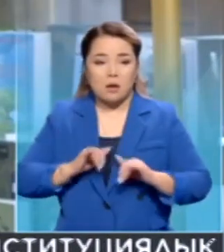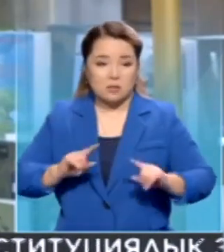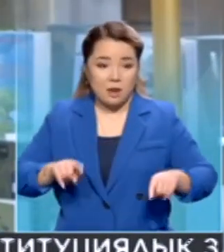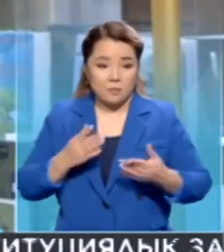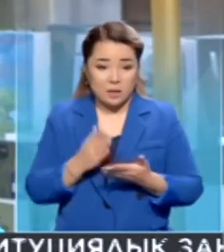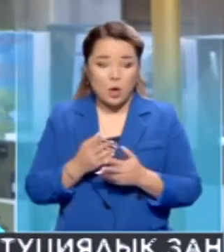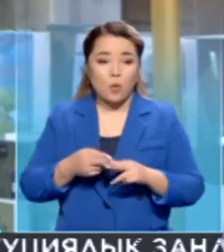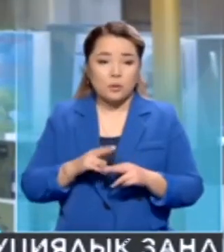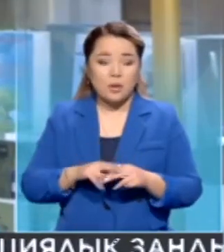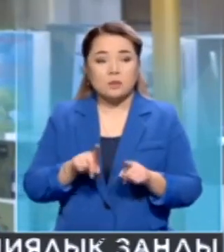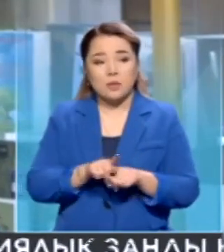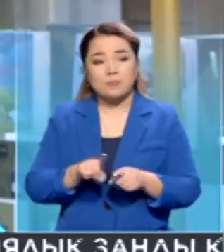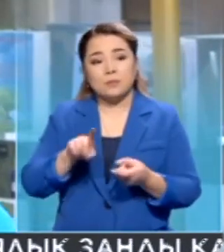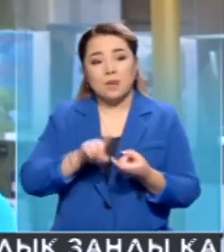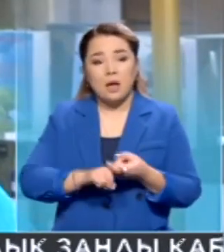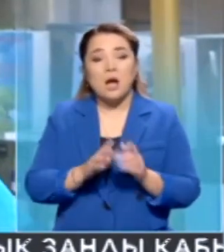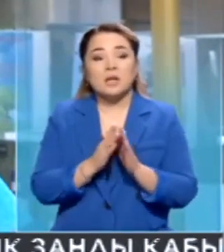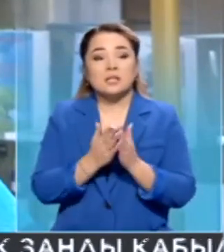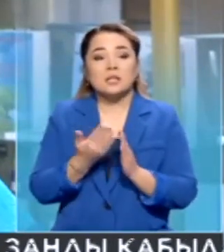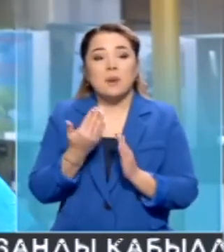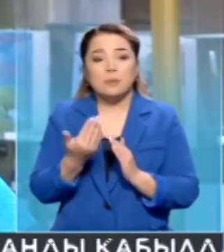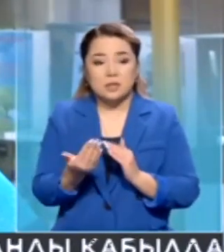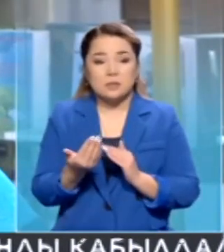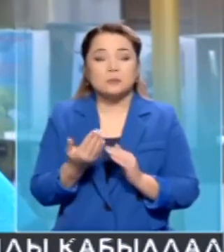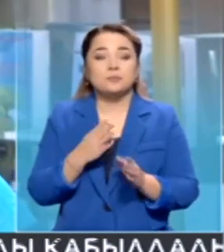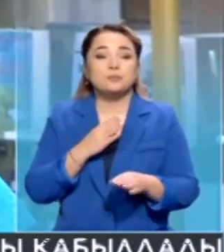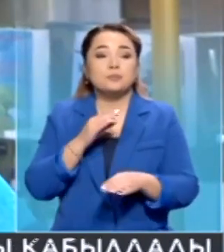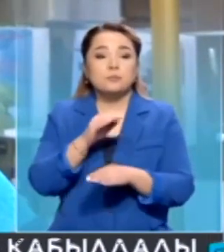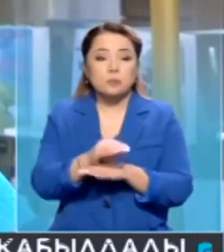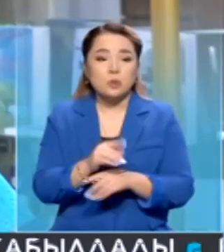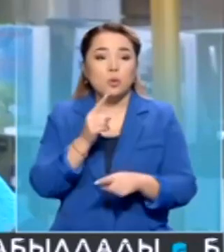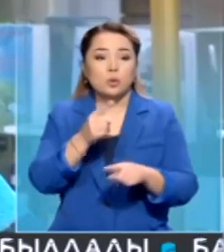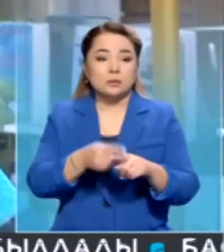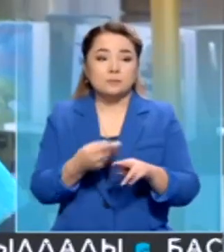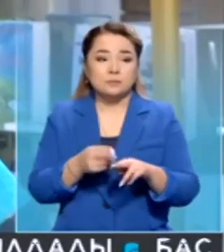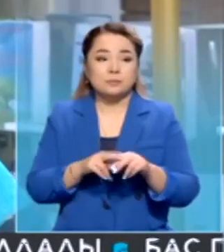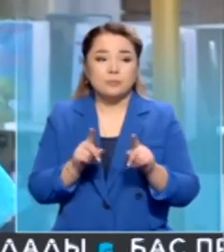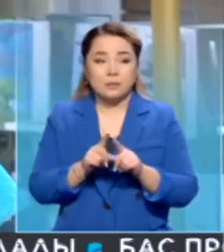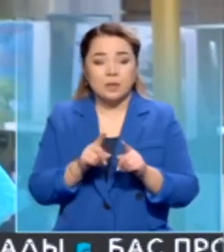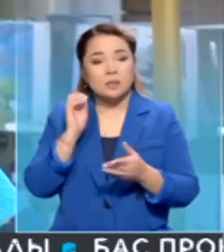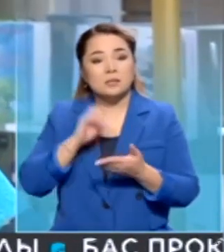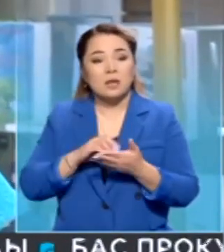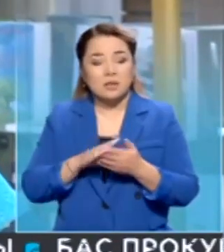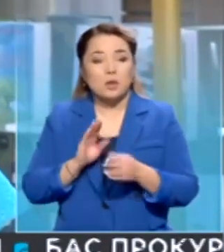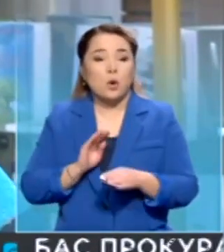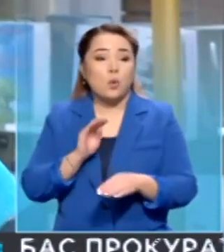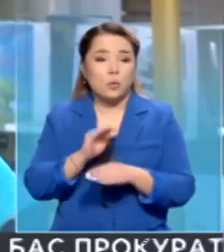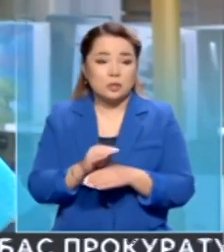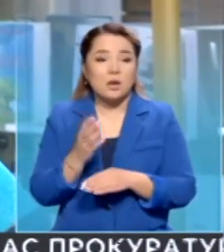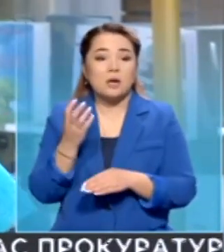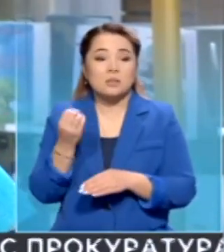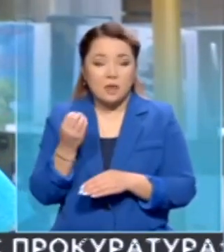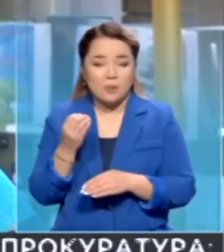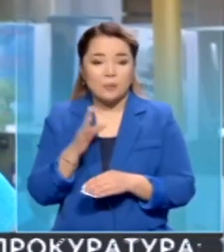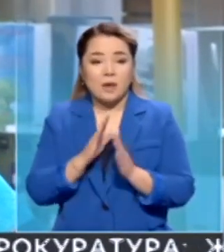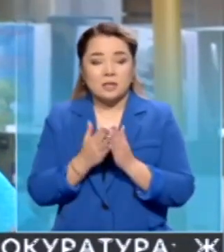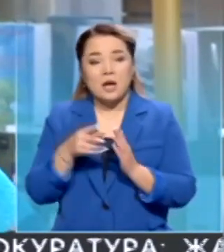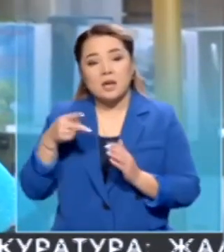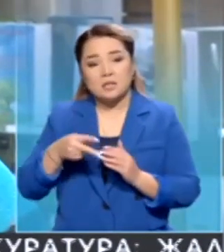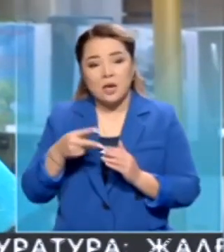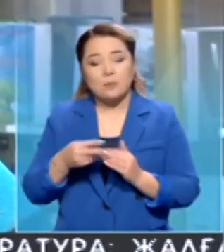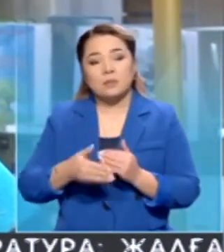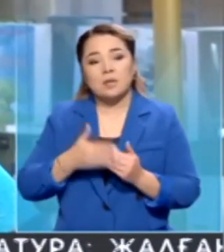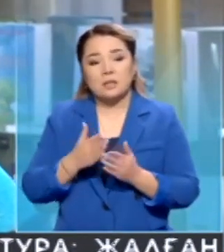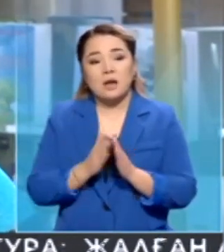Соның арқасында қазір сол кітаптың дополнительный қосымша тиражбен заказ беріліп, қазіргі таңда 2000